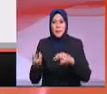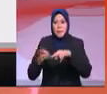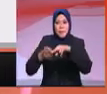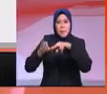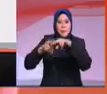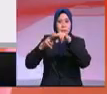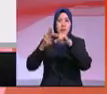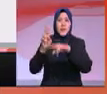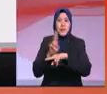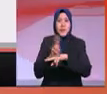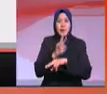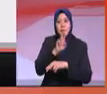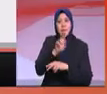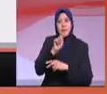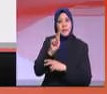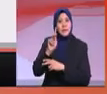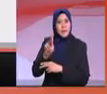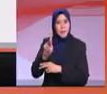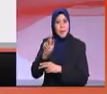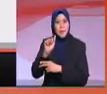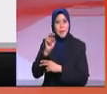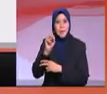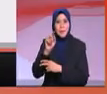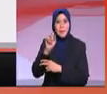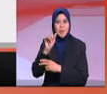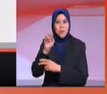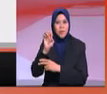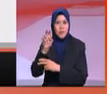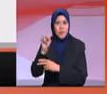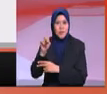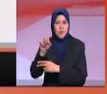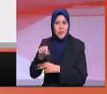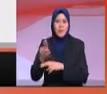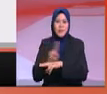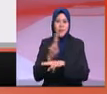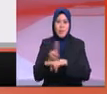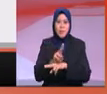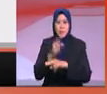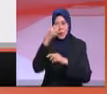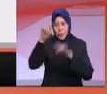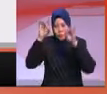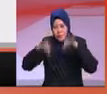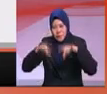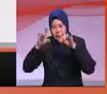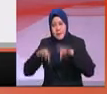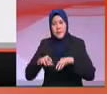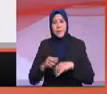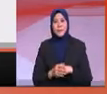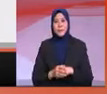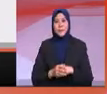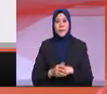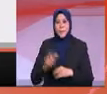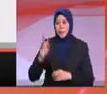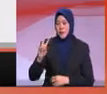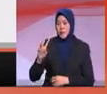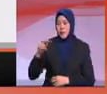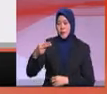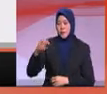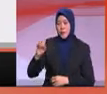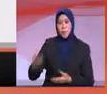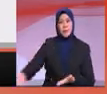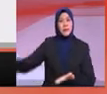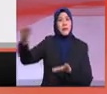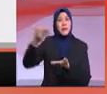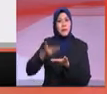gunakan RTK antigen di lapangan untuk saringan. Jadi inilah yang kita sekarang ni, WHO pun telah